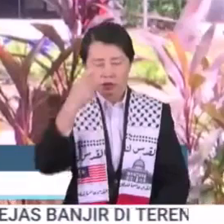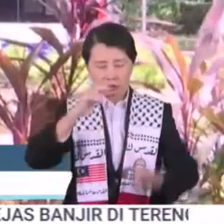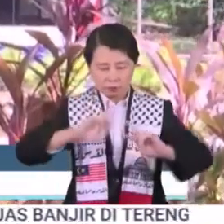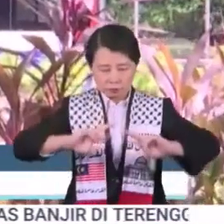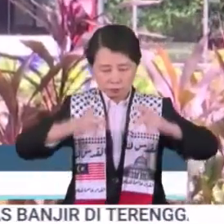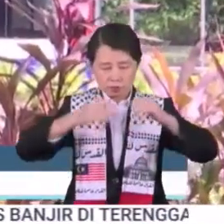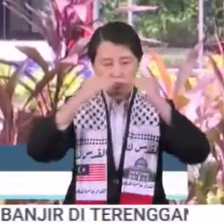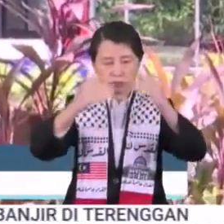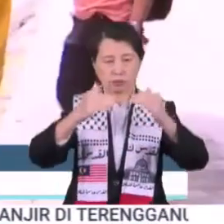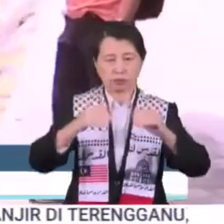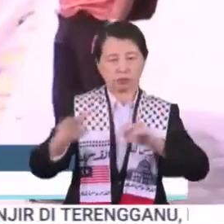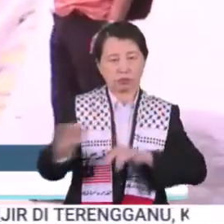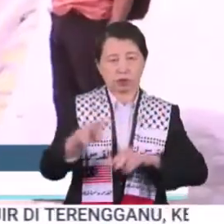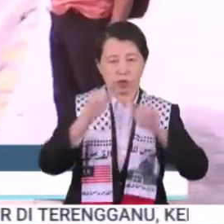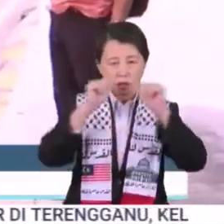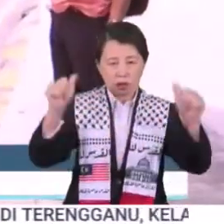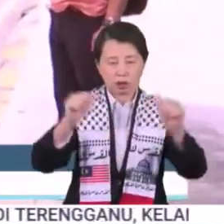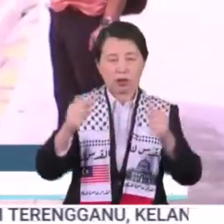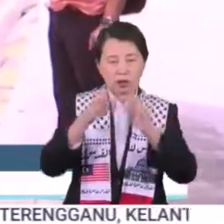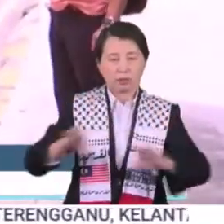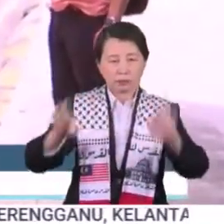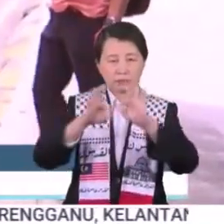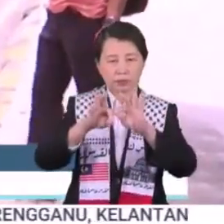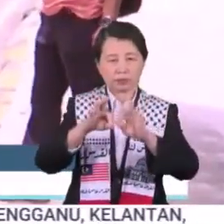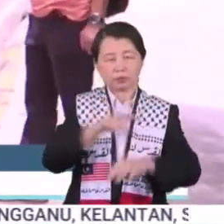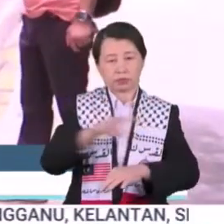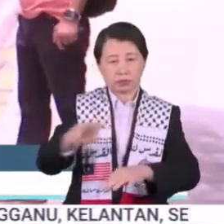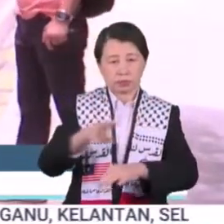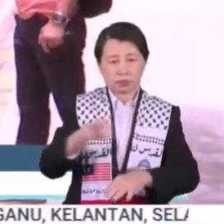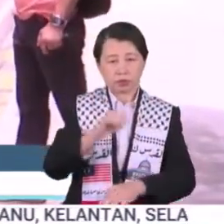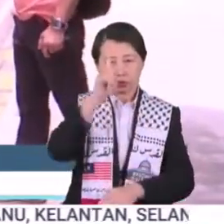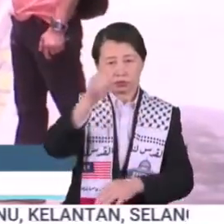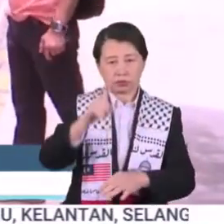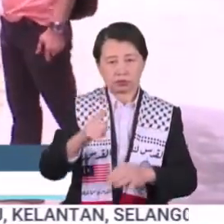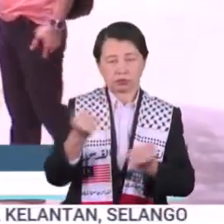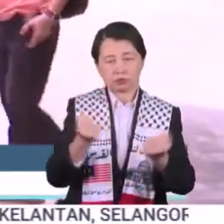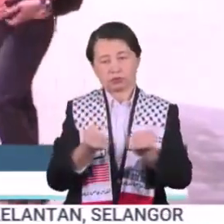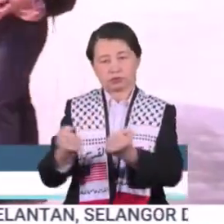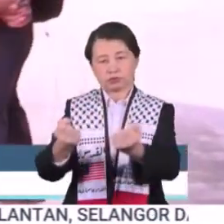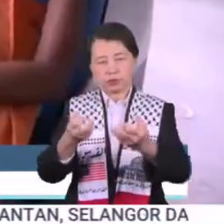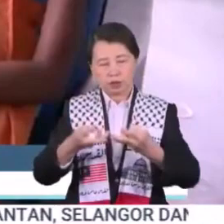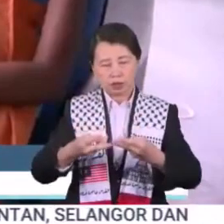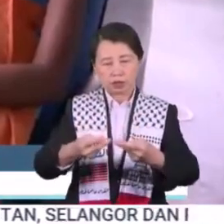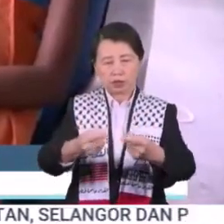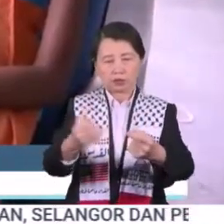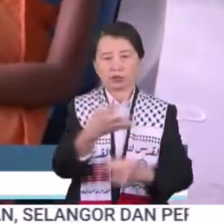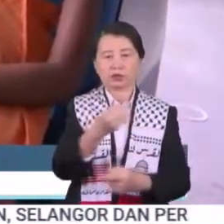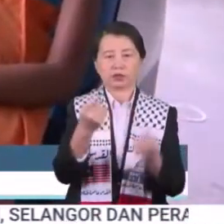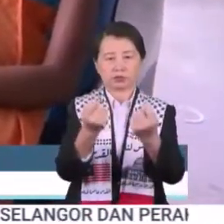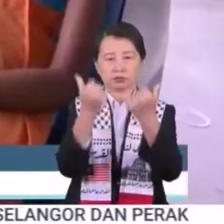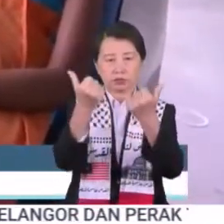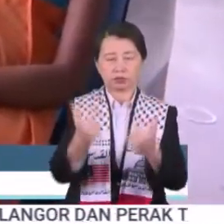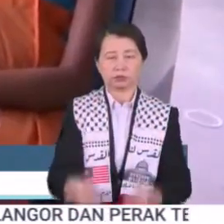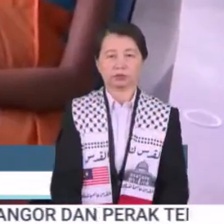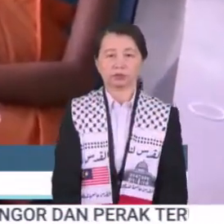pengangkutan awam sebagai pilihan utama mod pengangkutan selain memastikan perjalanan bas yang lebih lancar dan